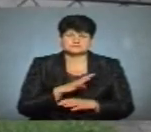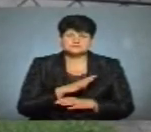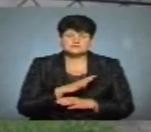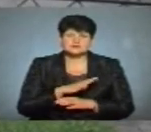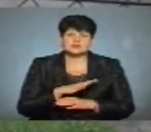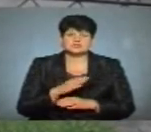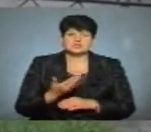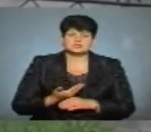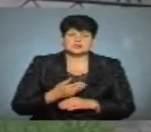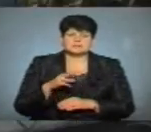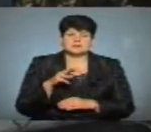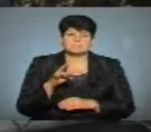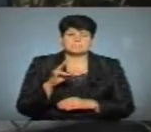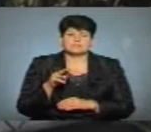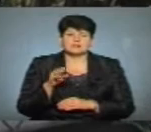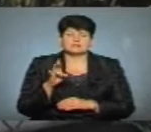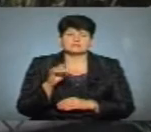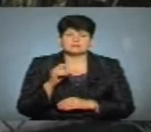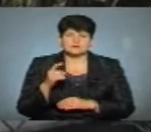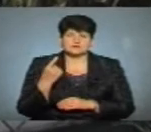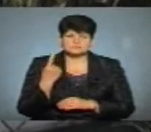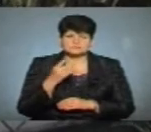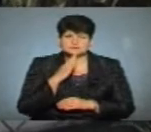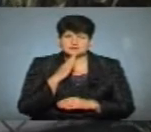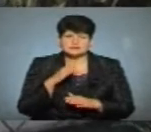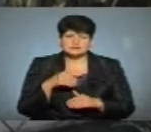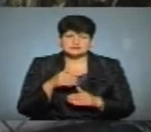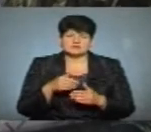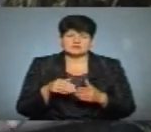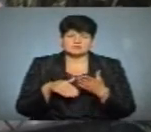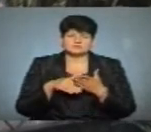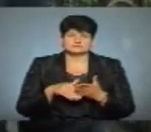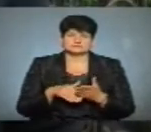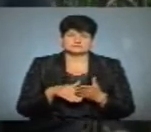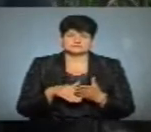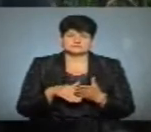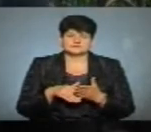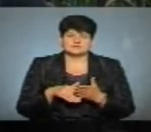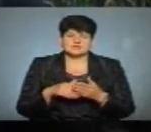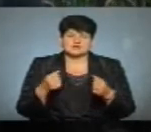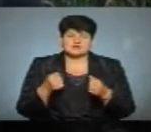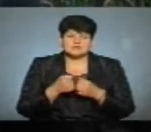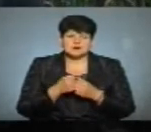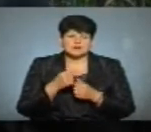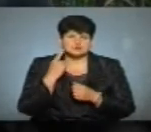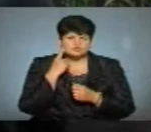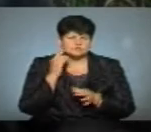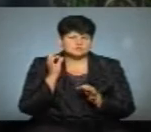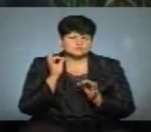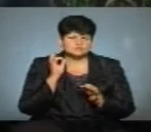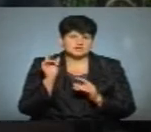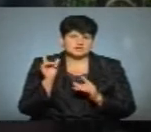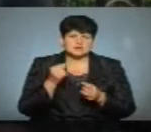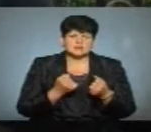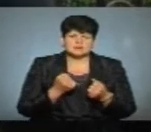Жителька Прошової Марія Мних – одна з тих, хто надавав хлопцю домедичну допомогу. Я просто чула сильний звук, як їде